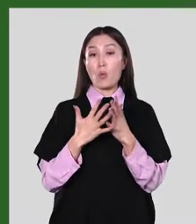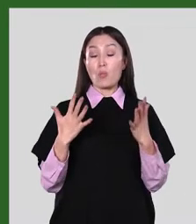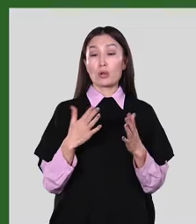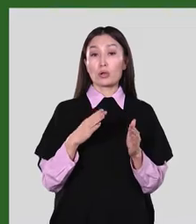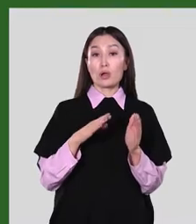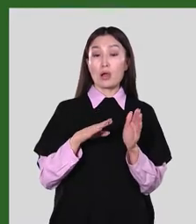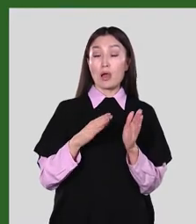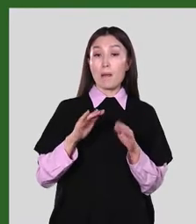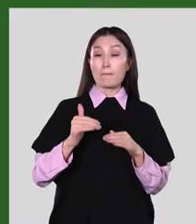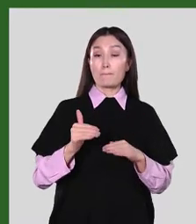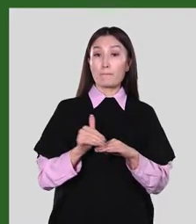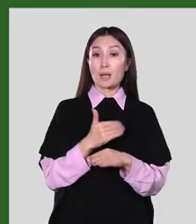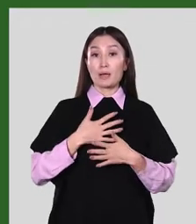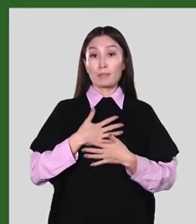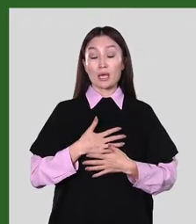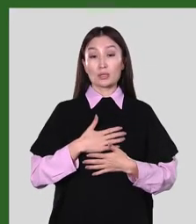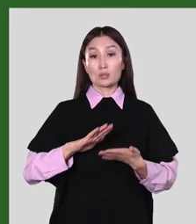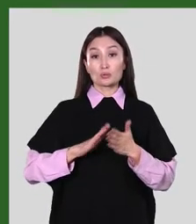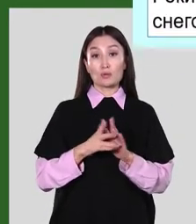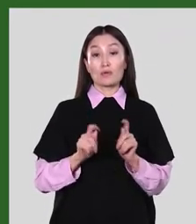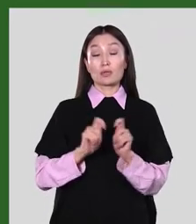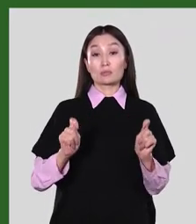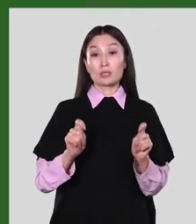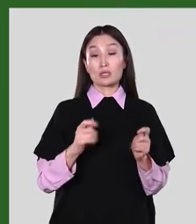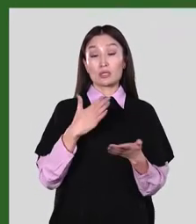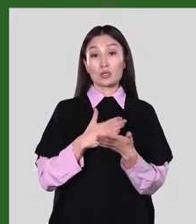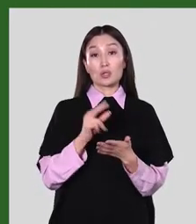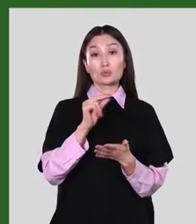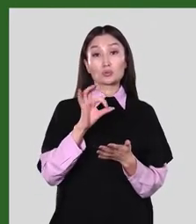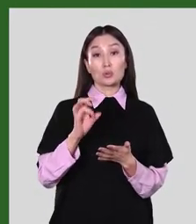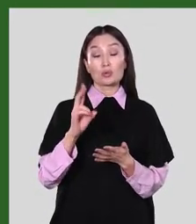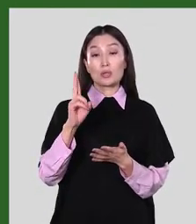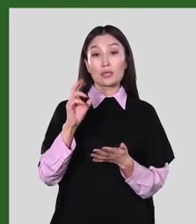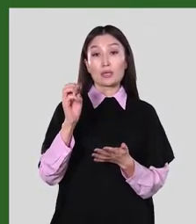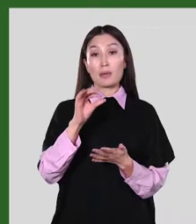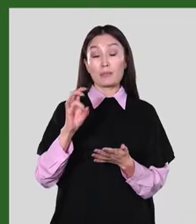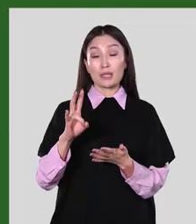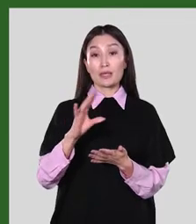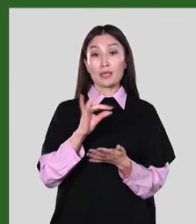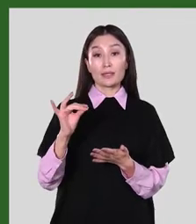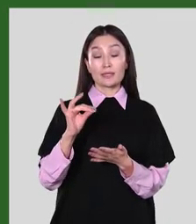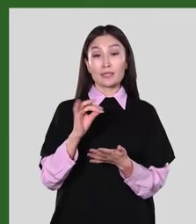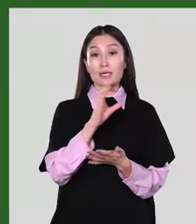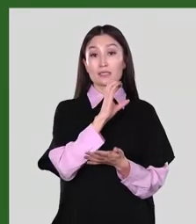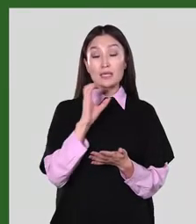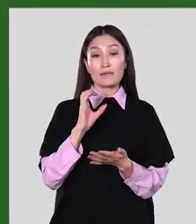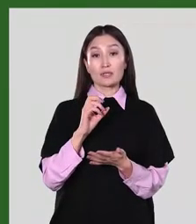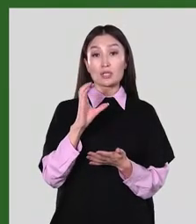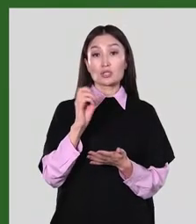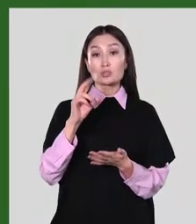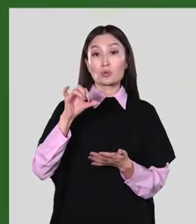условиях формирования стока расположены ченки минская долина и северный склон